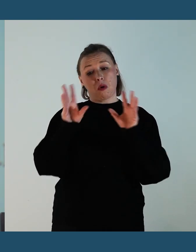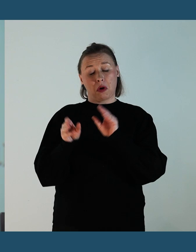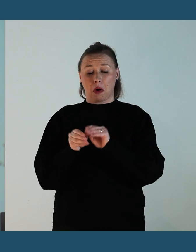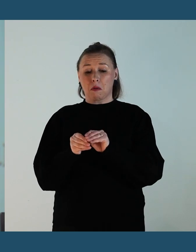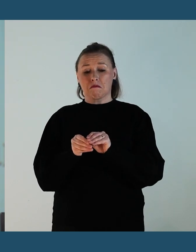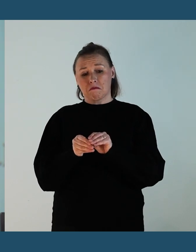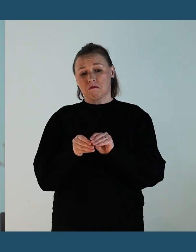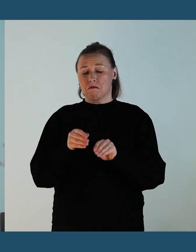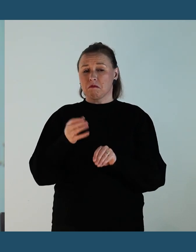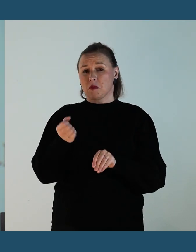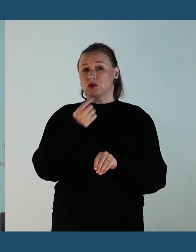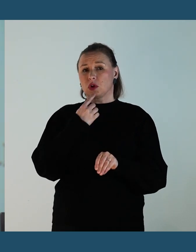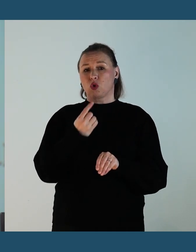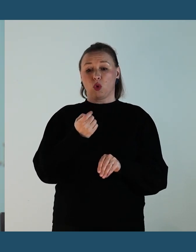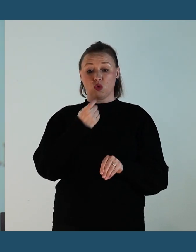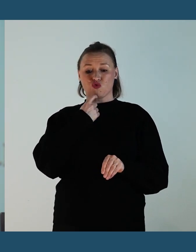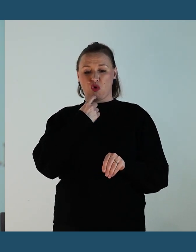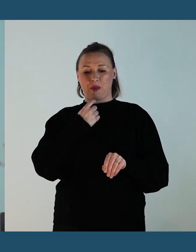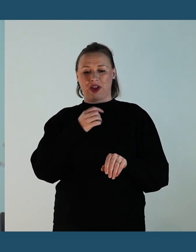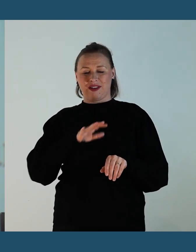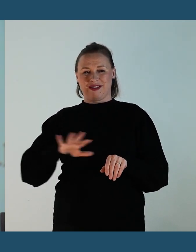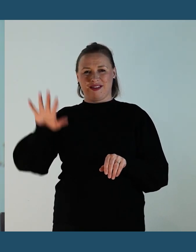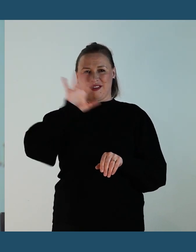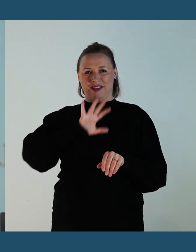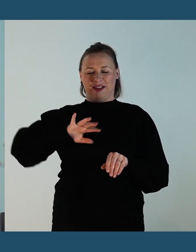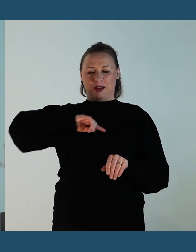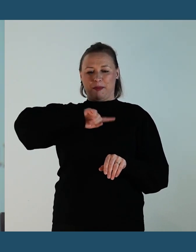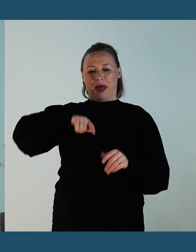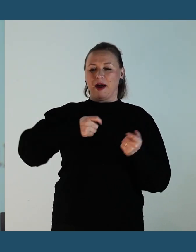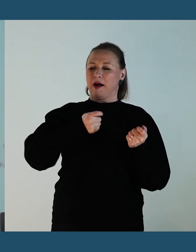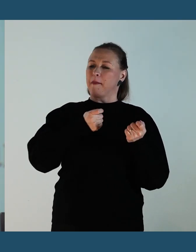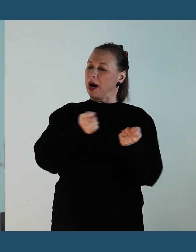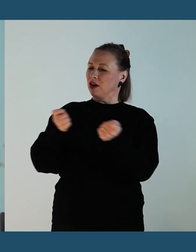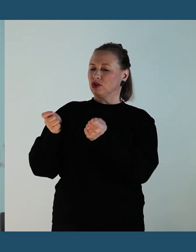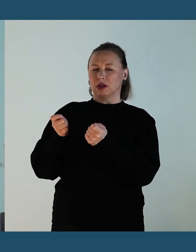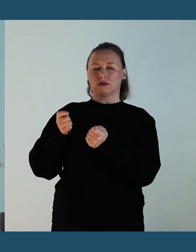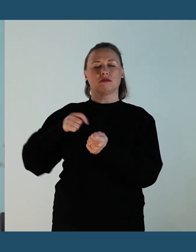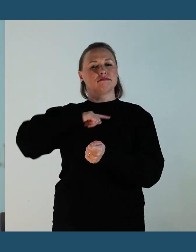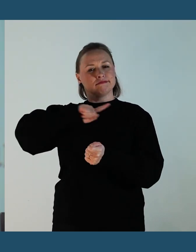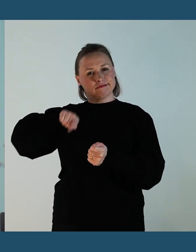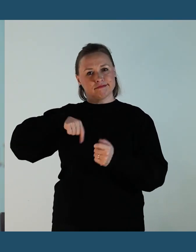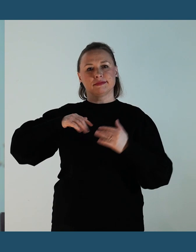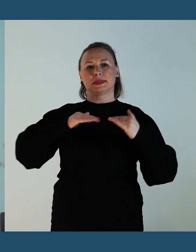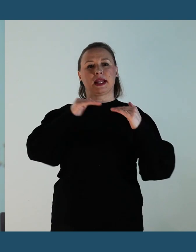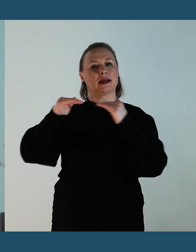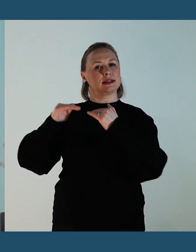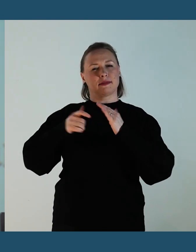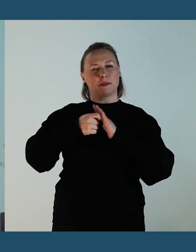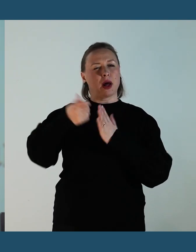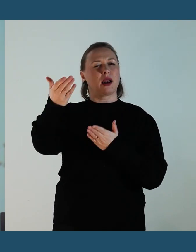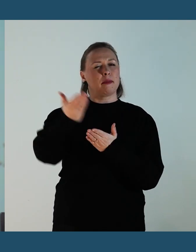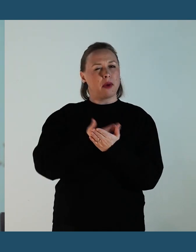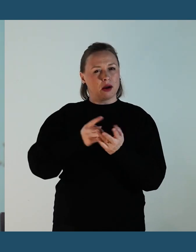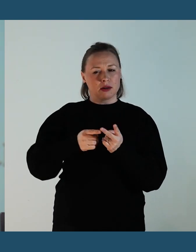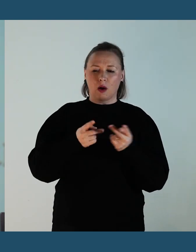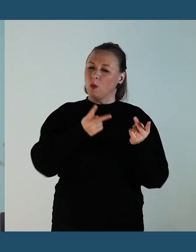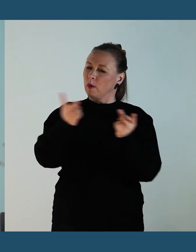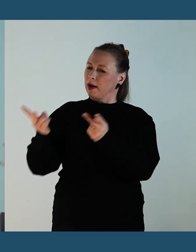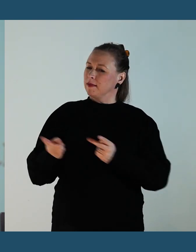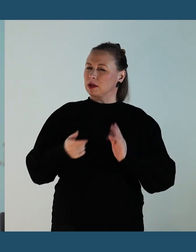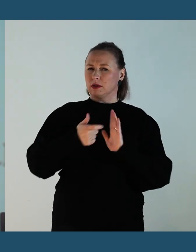Suomi, joka on vuosikaudet mainostanut itseään tasa-arvon mallimaana ja yhdenvertaisuuden mallimaana,